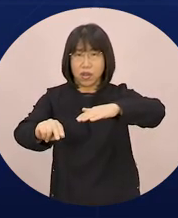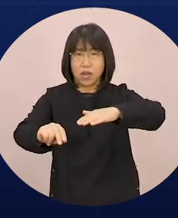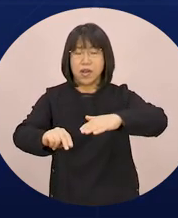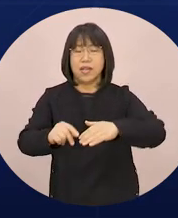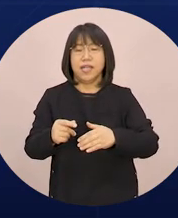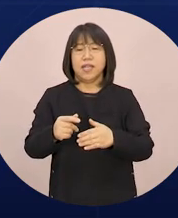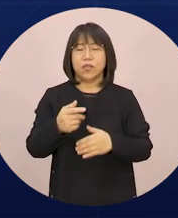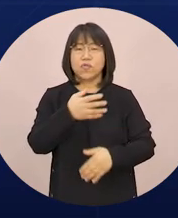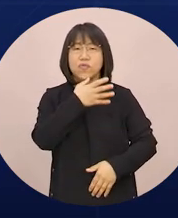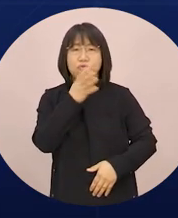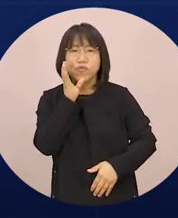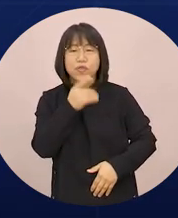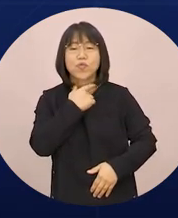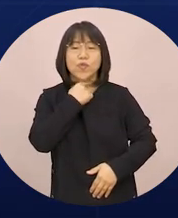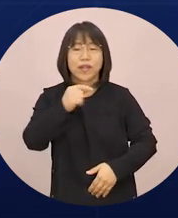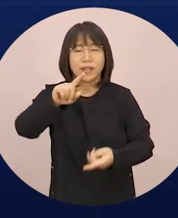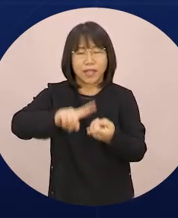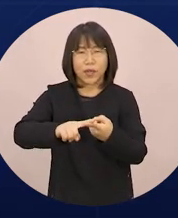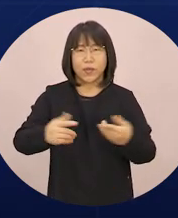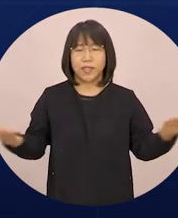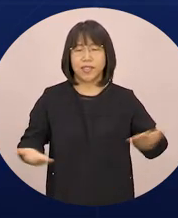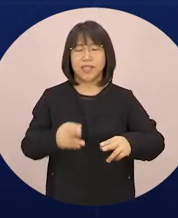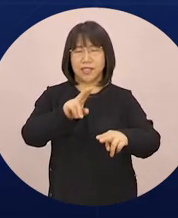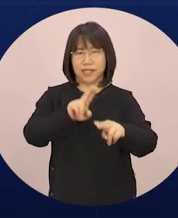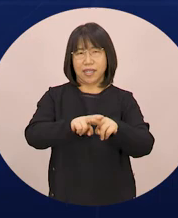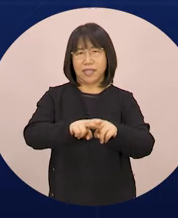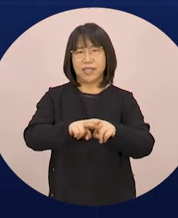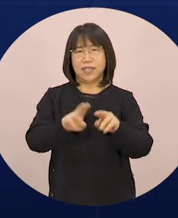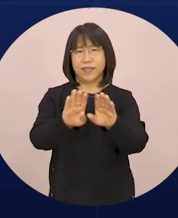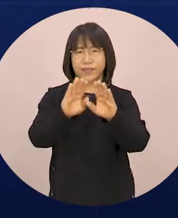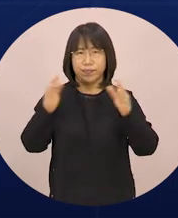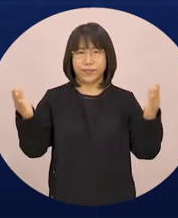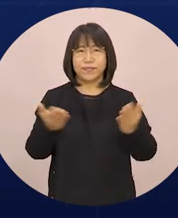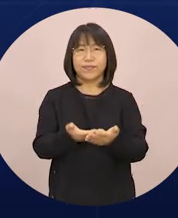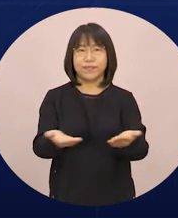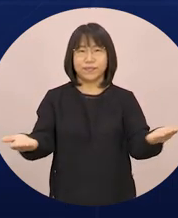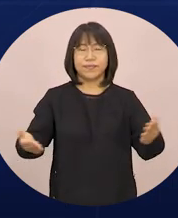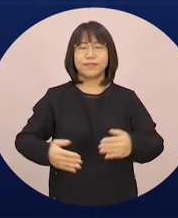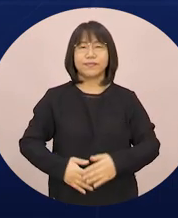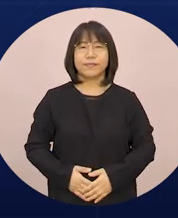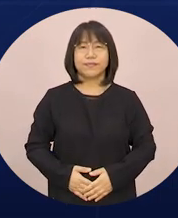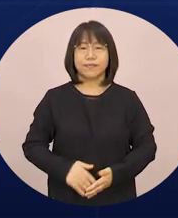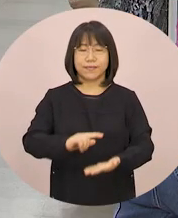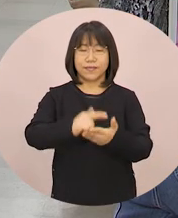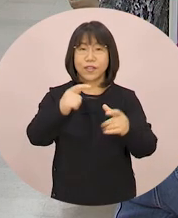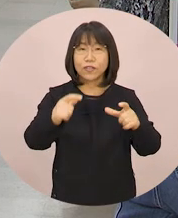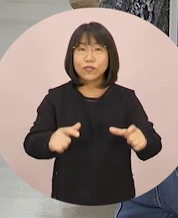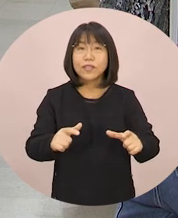역사 안에 어르신들의 바람을 담은 일자리 공간이 새롭게 마련됐습니다.